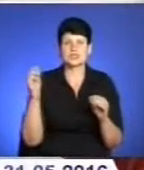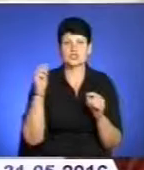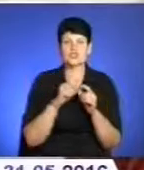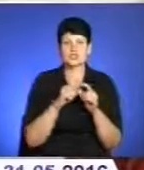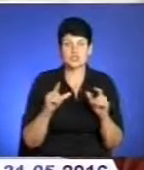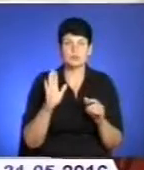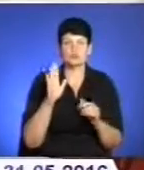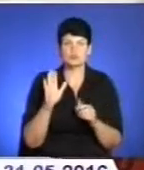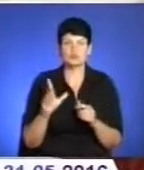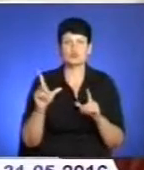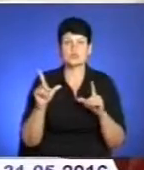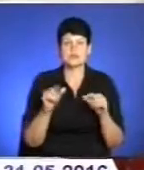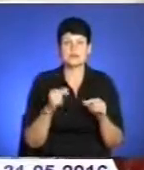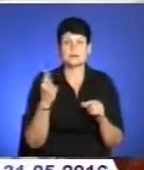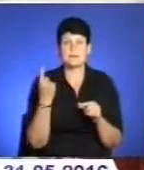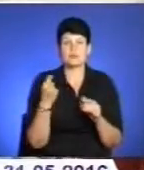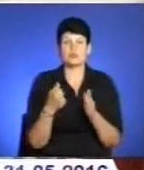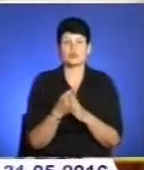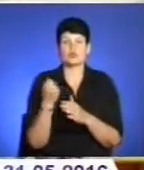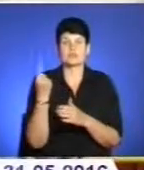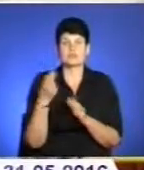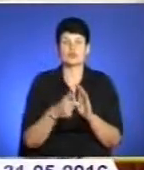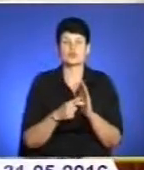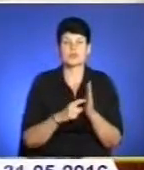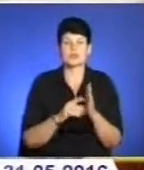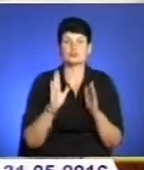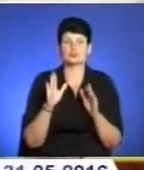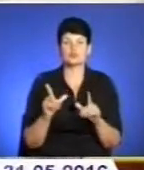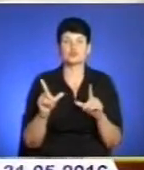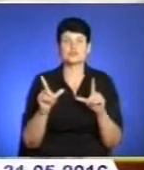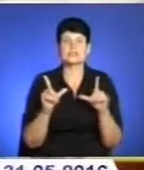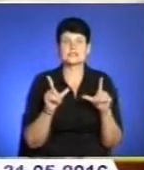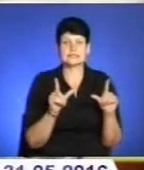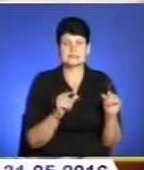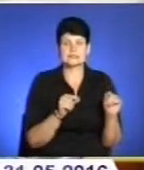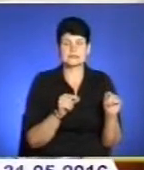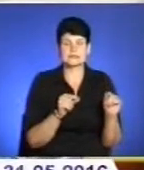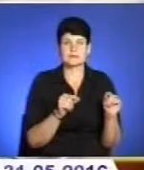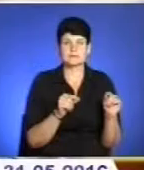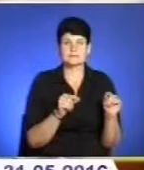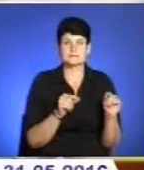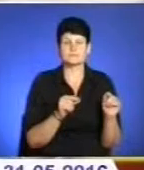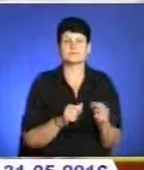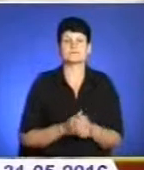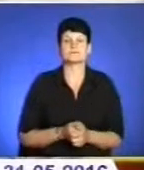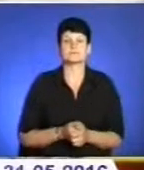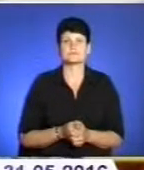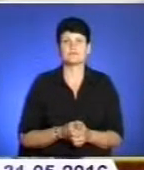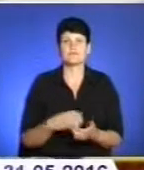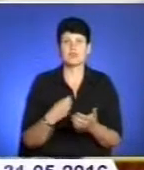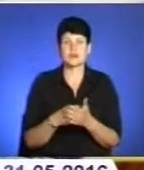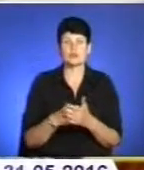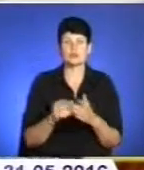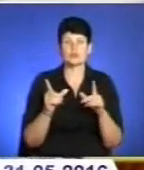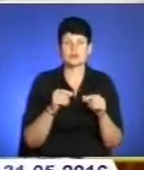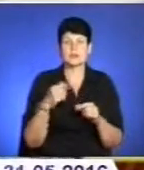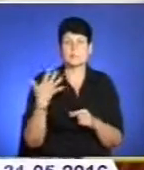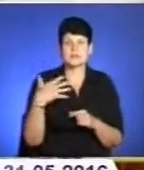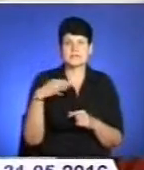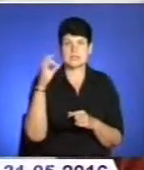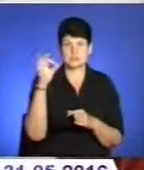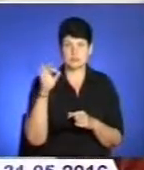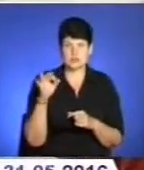будуть їздити від 1 по 11 клас, будуть їздити по вартості проїзду, 50%